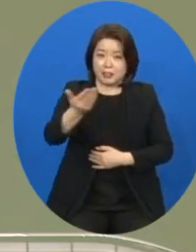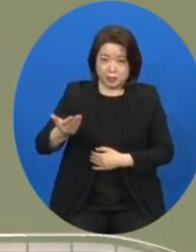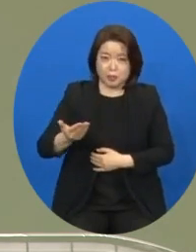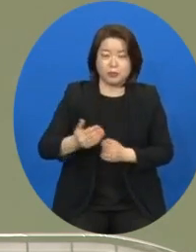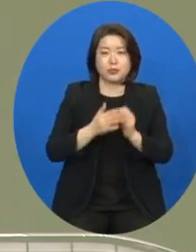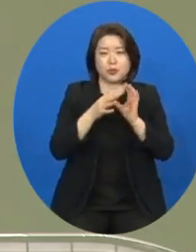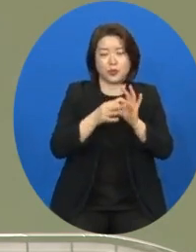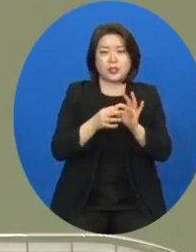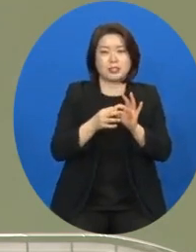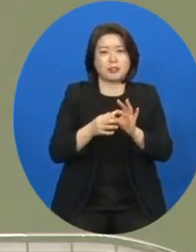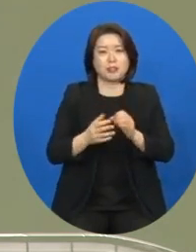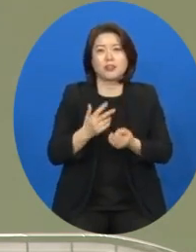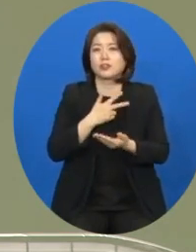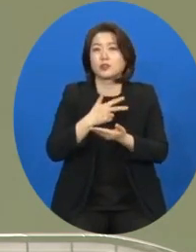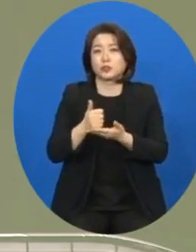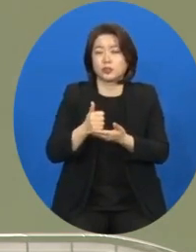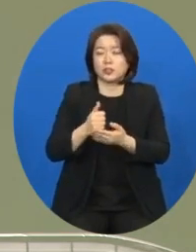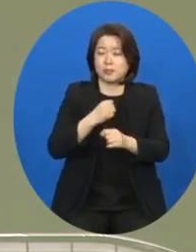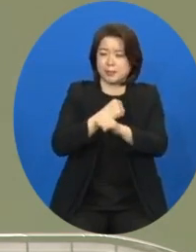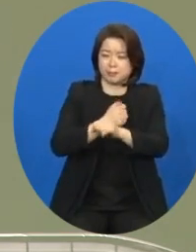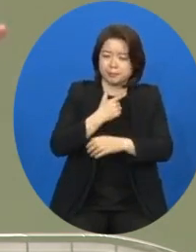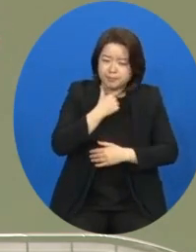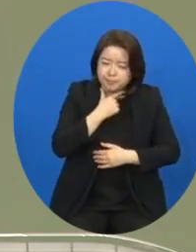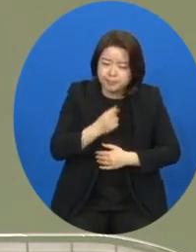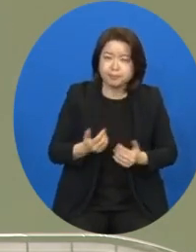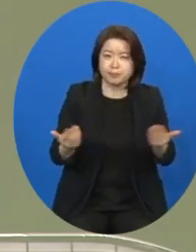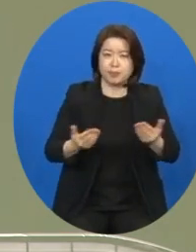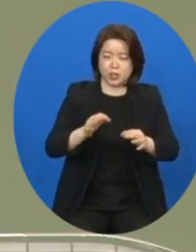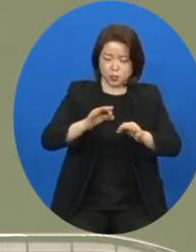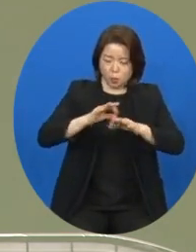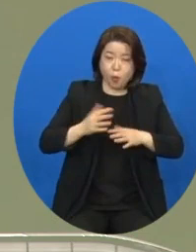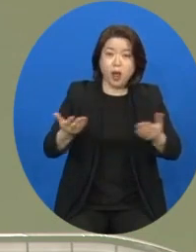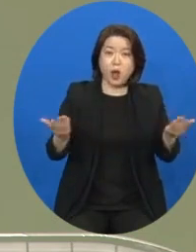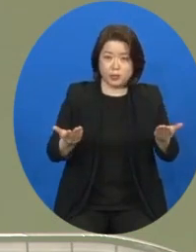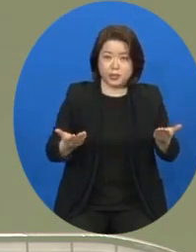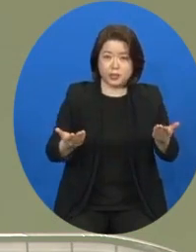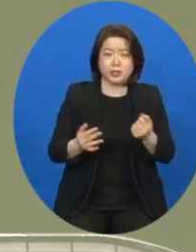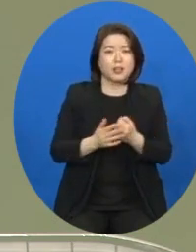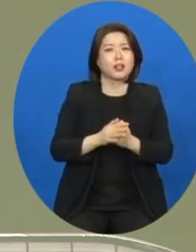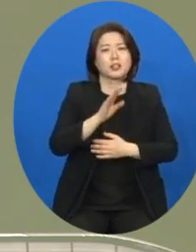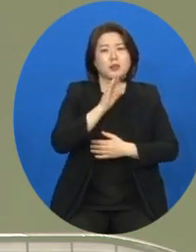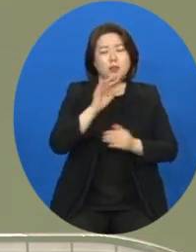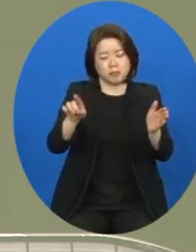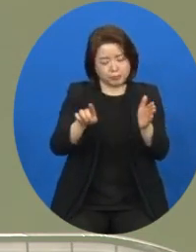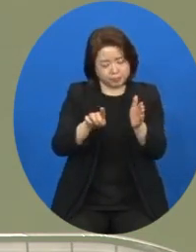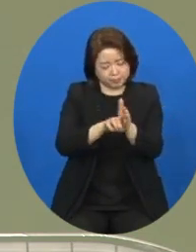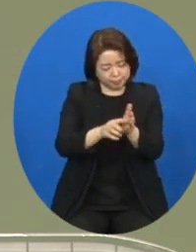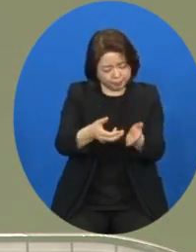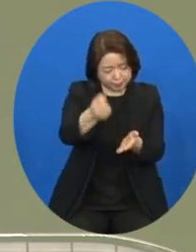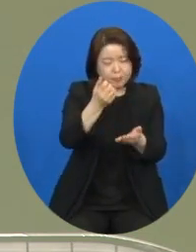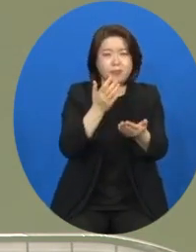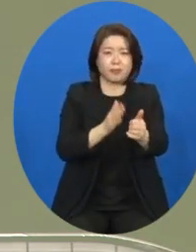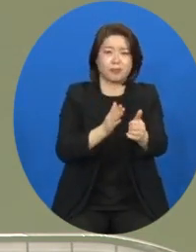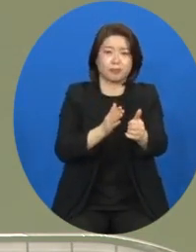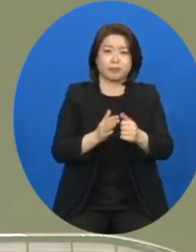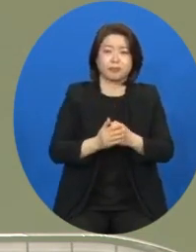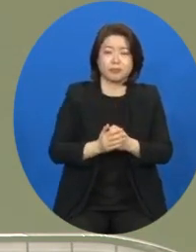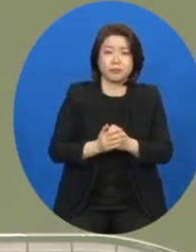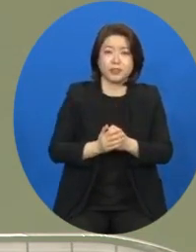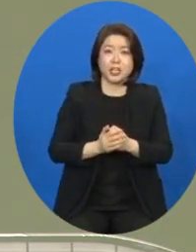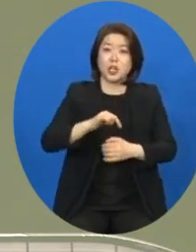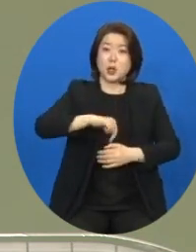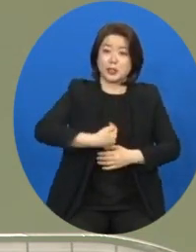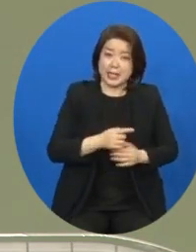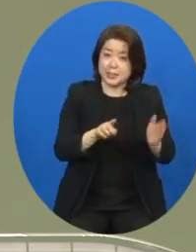여러분들을 통해서 주님이 정말 하시려는 놀라운 일들을 정말 믿으셔야 돼요. 여러분을 믿으라는 게